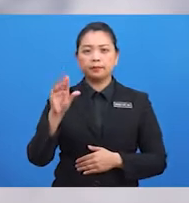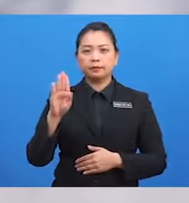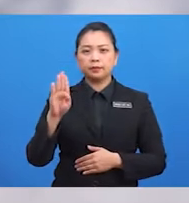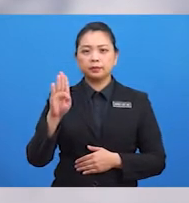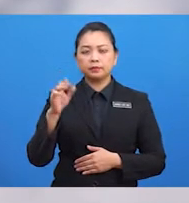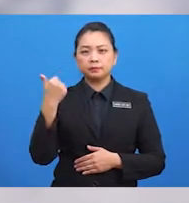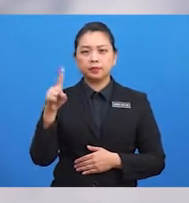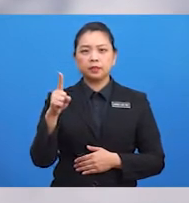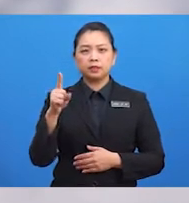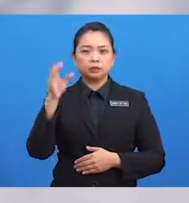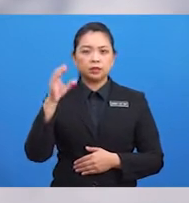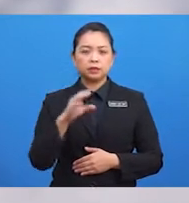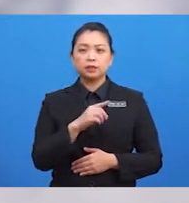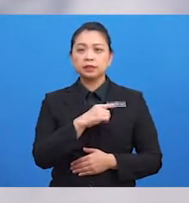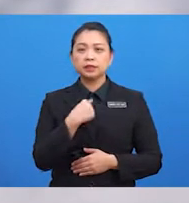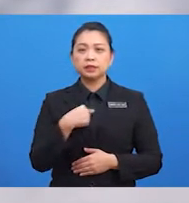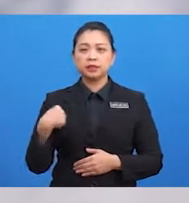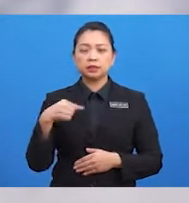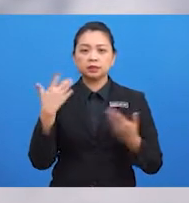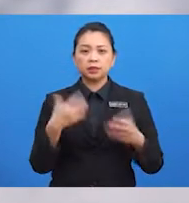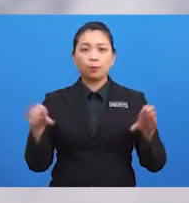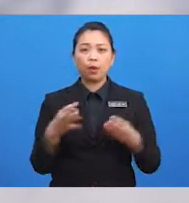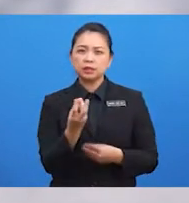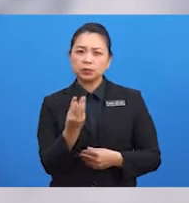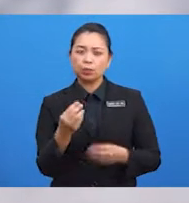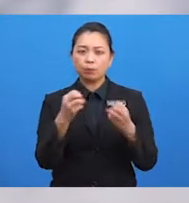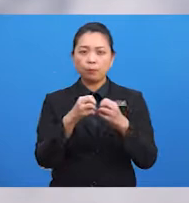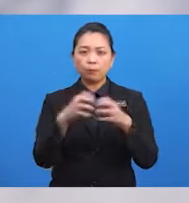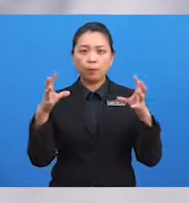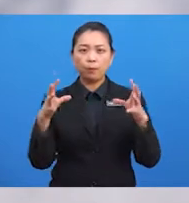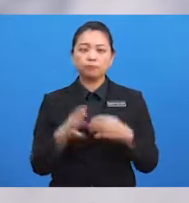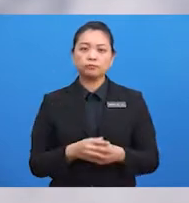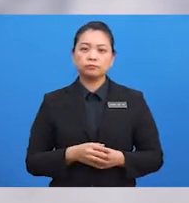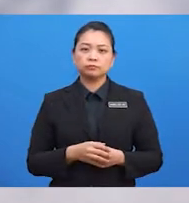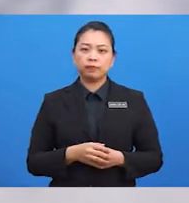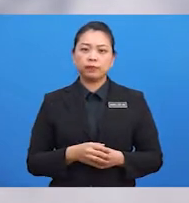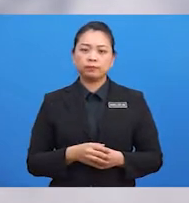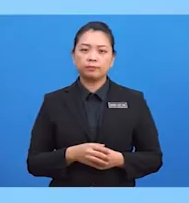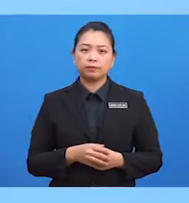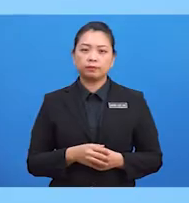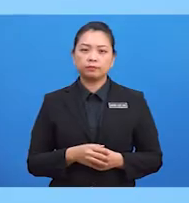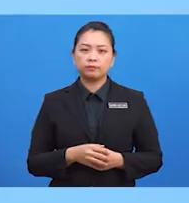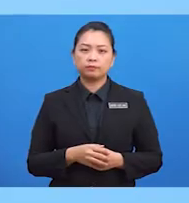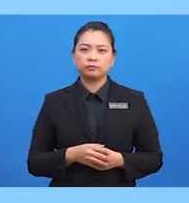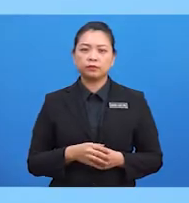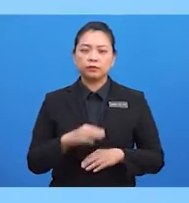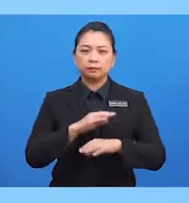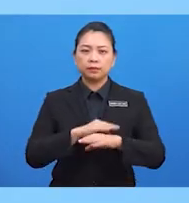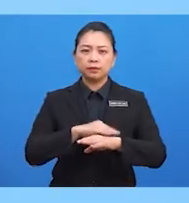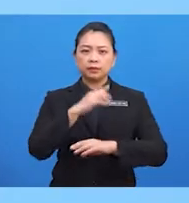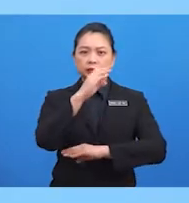serbuk letupan dan menggunakan roket primitif semasa pentempuran. Pada